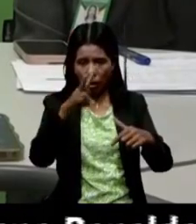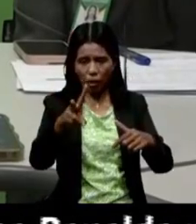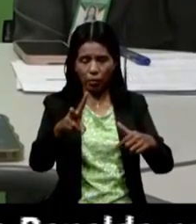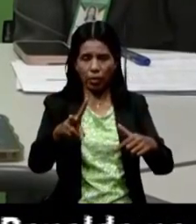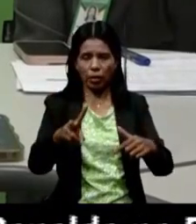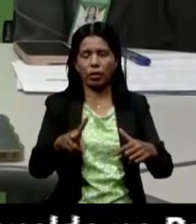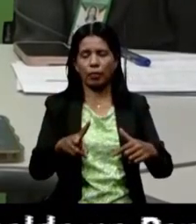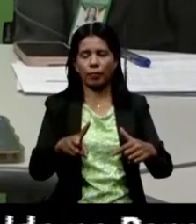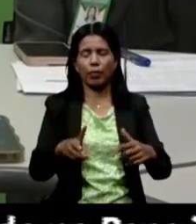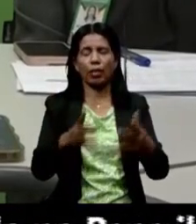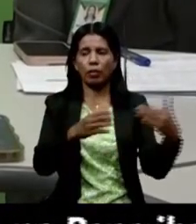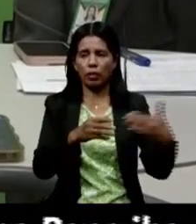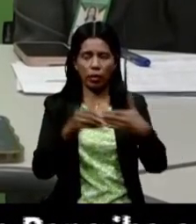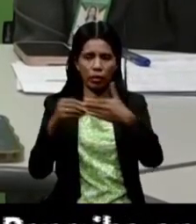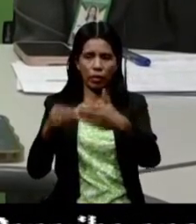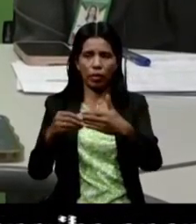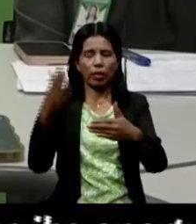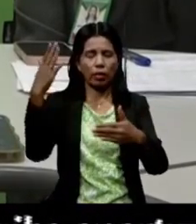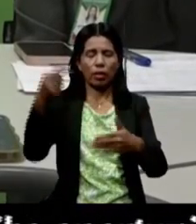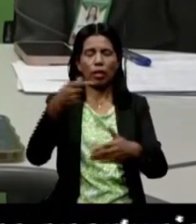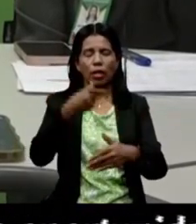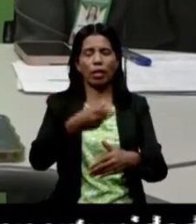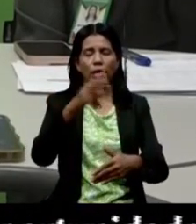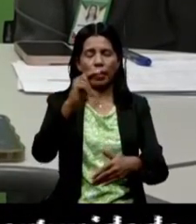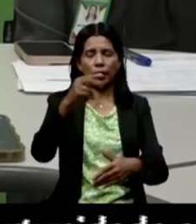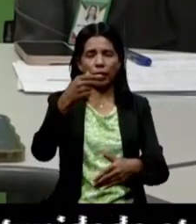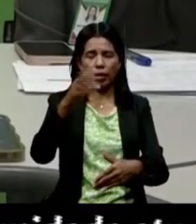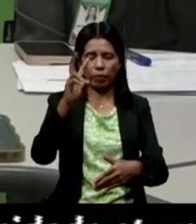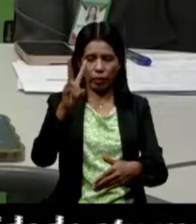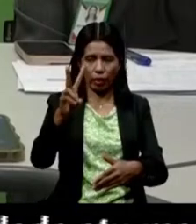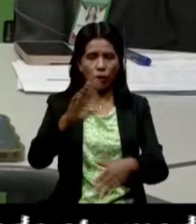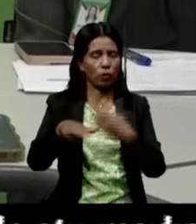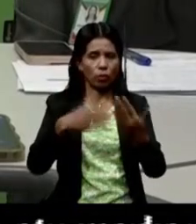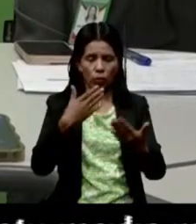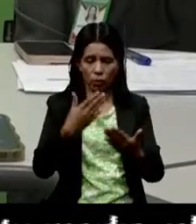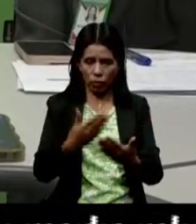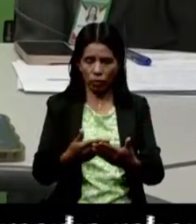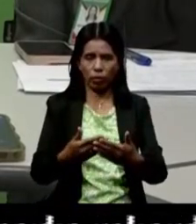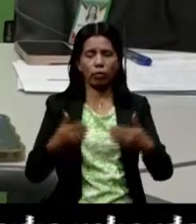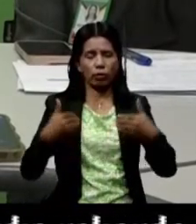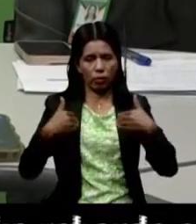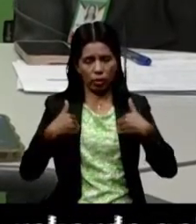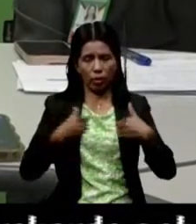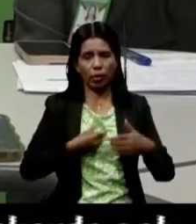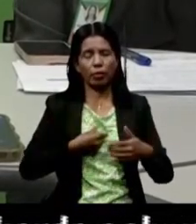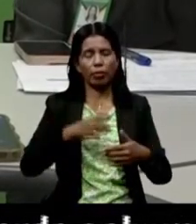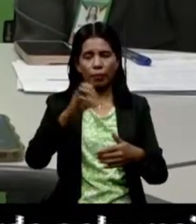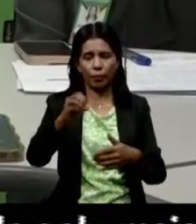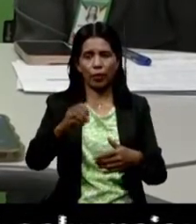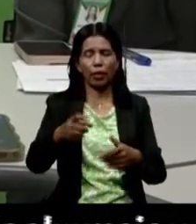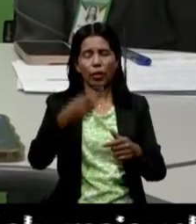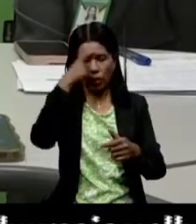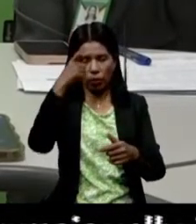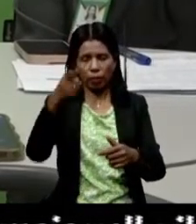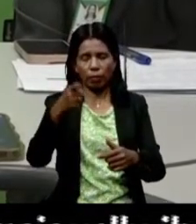hare i organiza iya HNGB nebe buat hotu la odiak sigundu ida kona ba tamba ahi mate